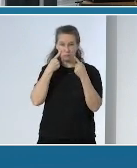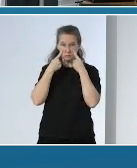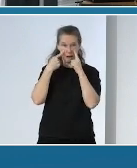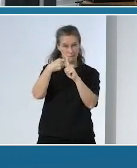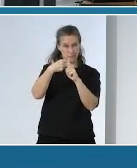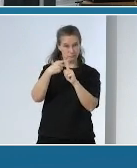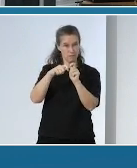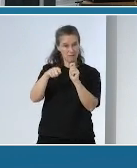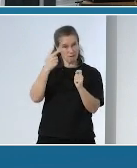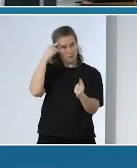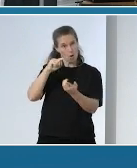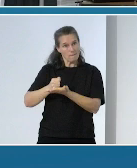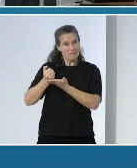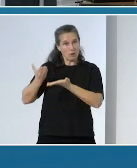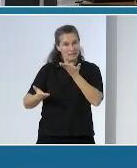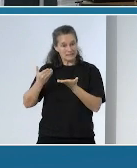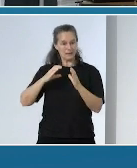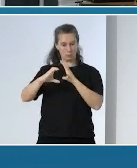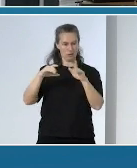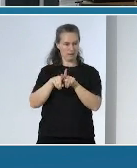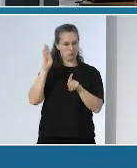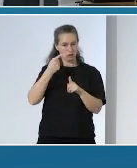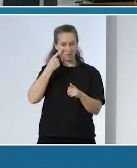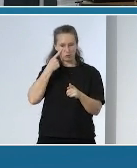ça soit au niveau de l'équilibre ou au niveau de la communication.